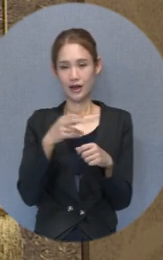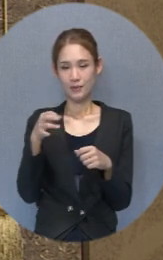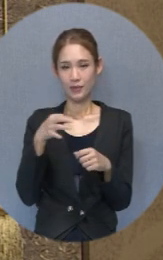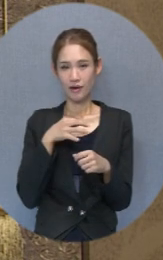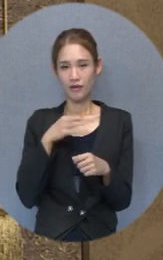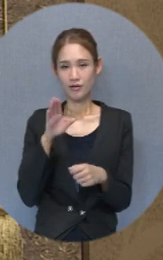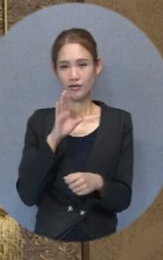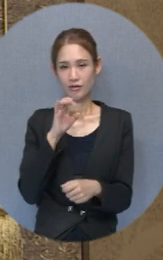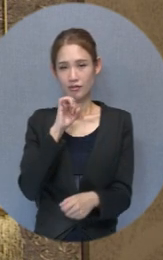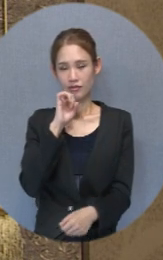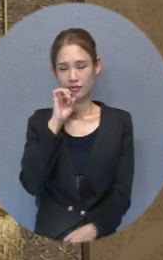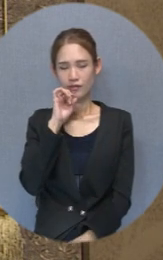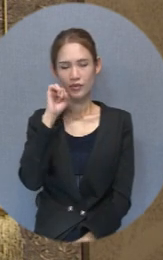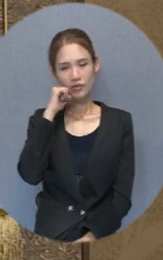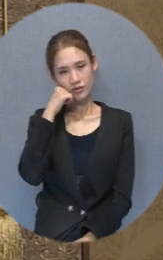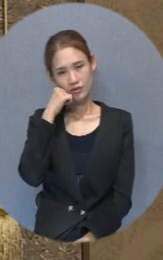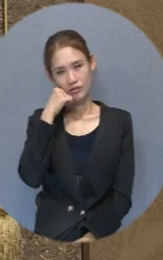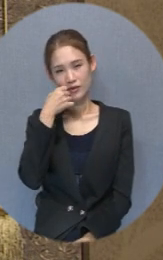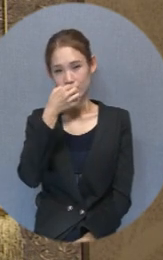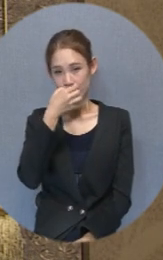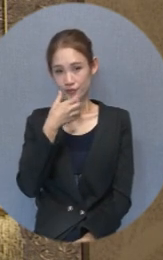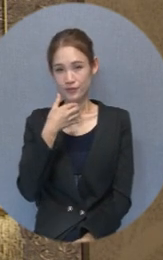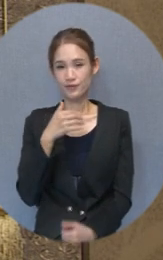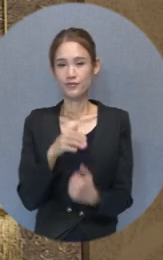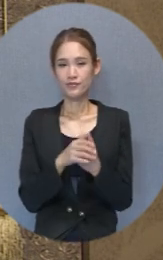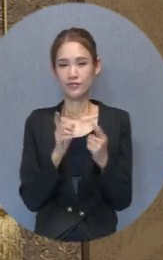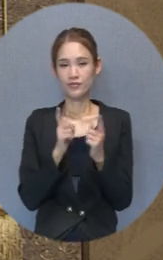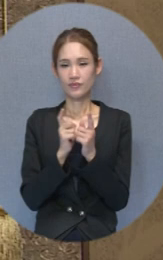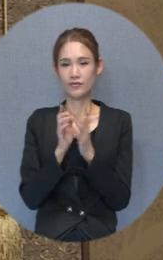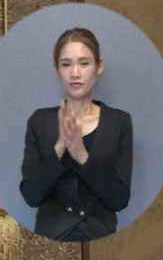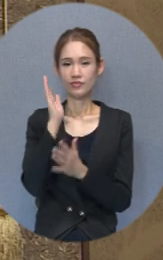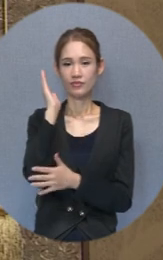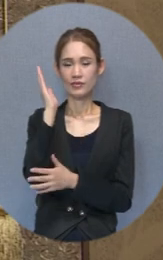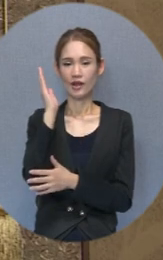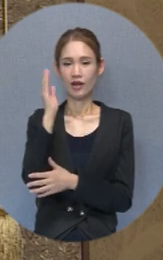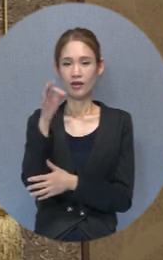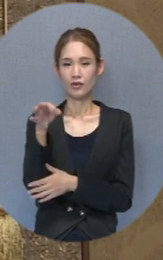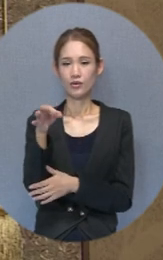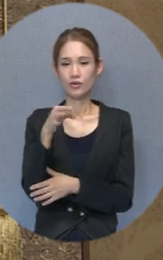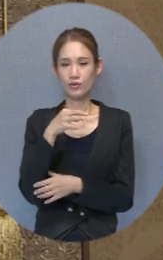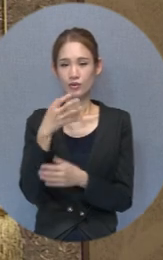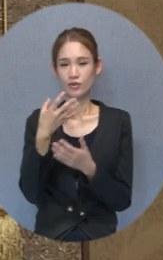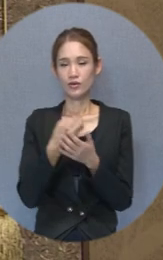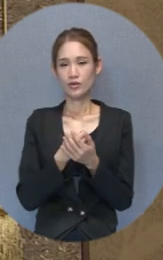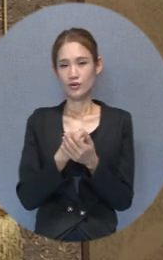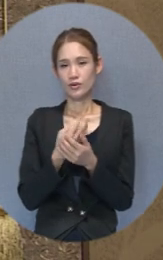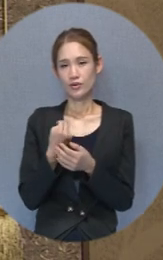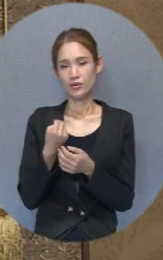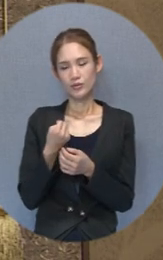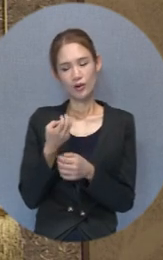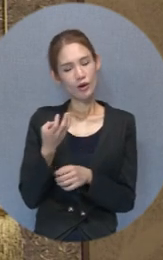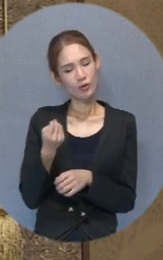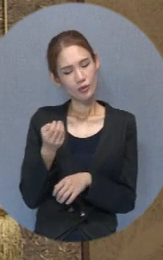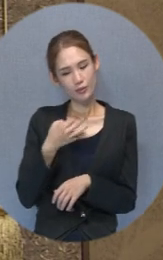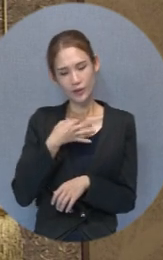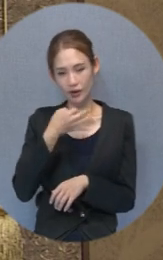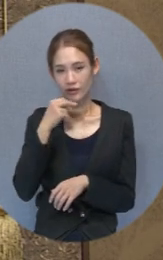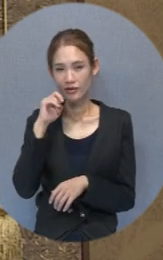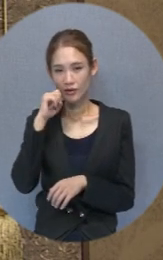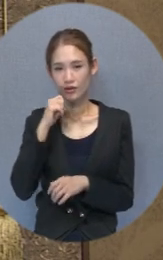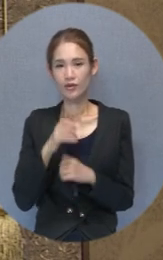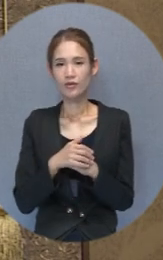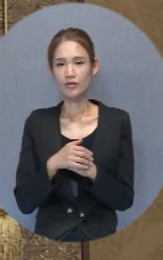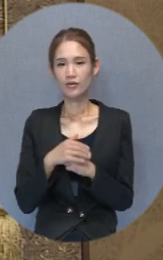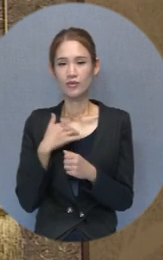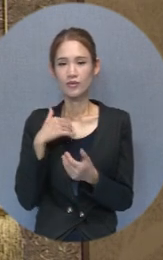받기는 힘들어 하세요. 그 당사자분들이 강의료를 얼마 받기가 참 힘들어 하시는데 네.